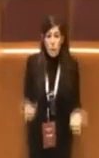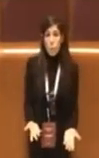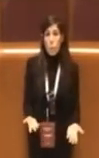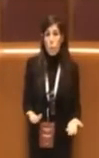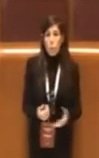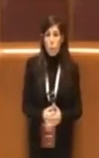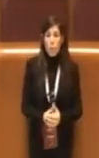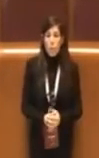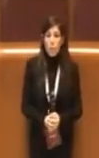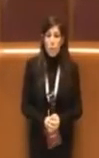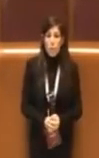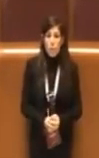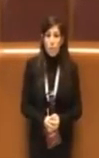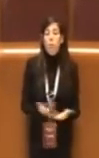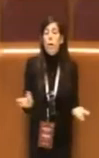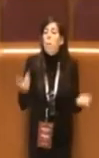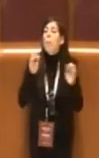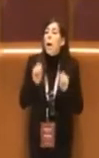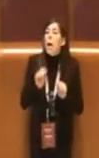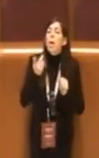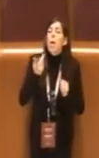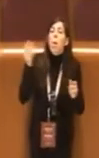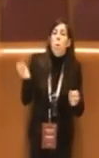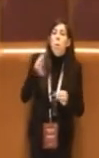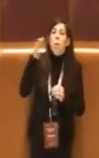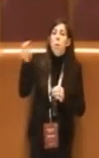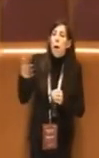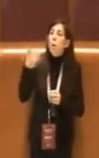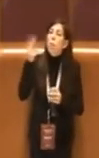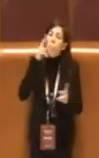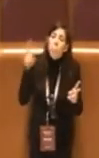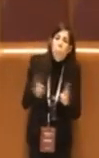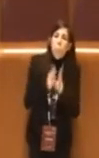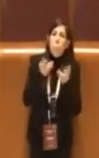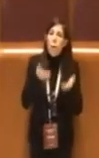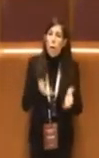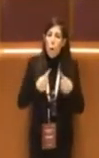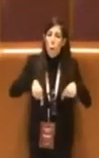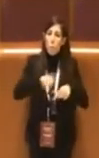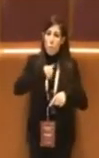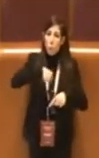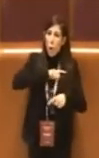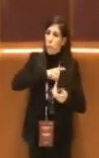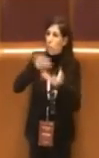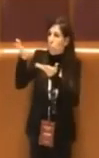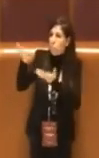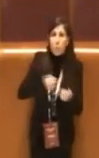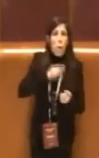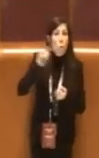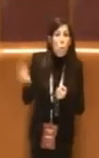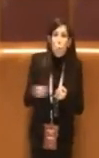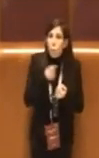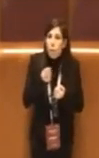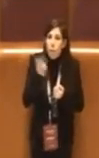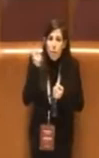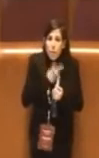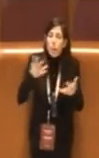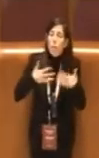ritengo che magari periodicamente una visita alla nostra commissione, dove accogliamo ovviamente i colleghi con